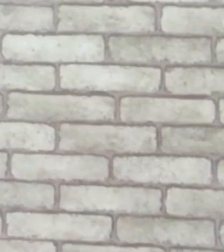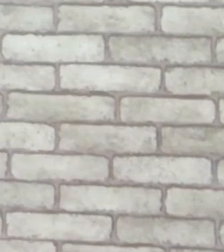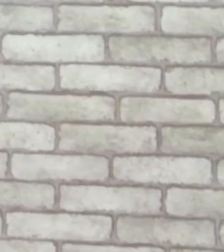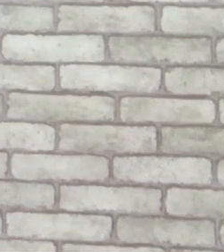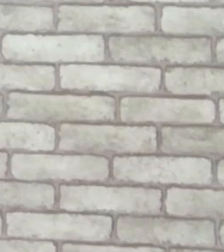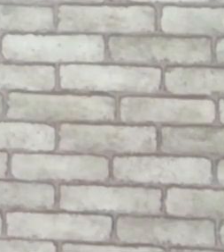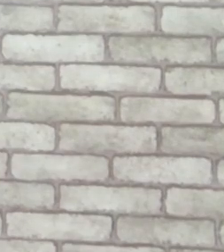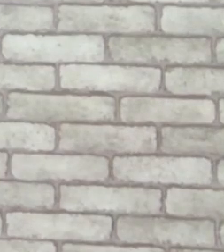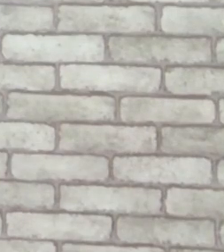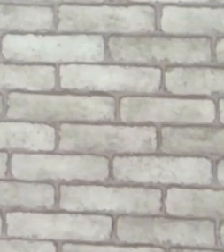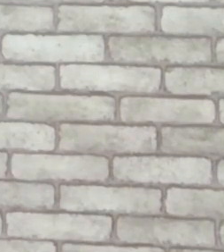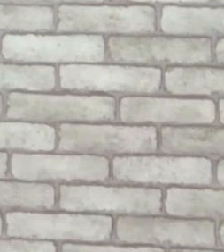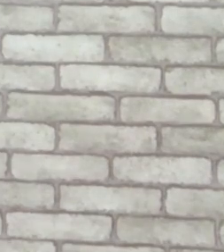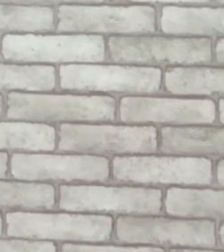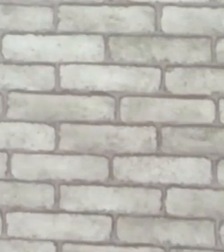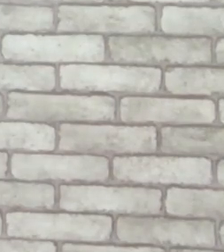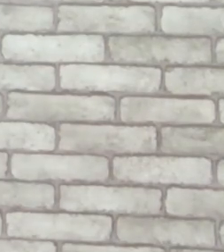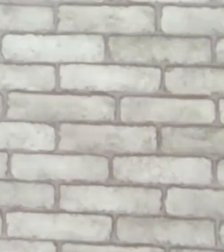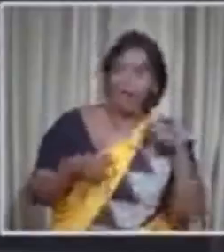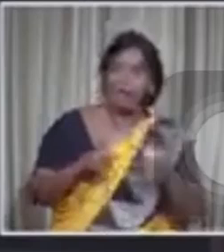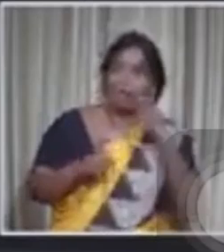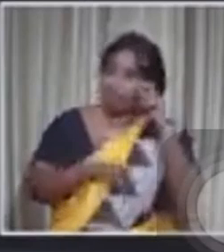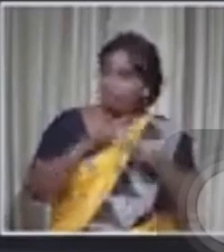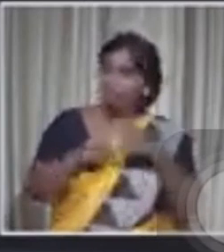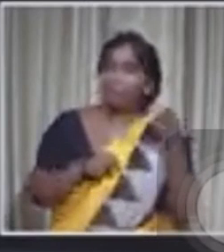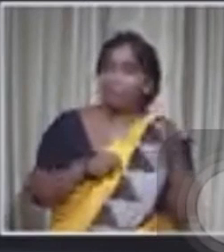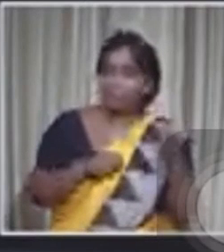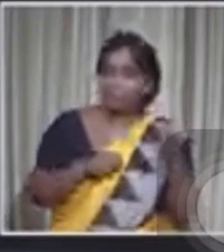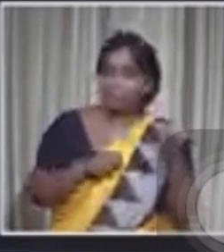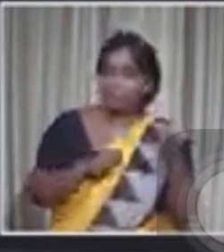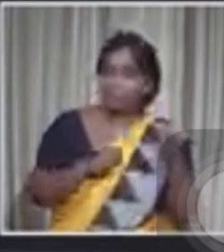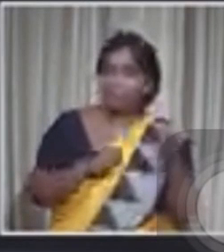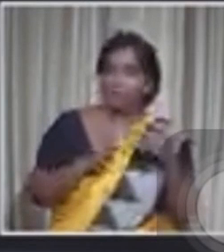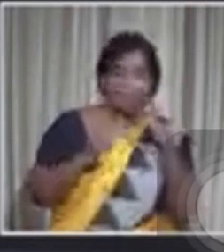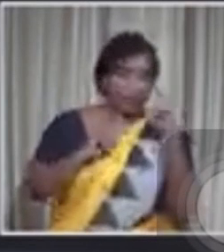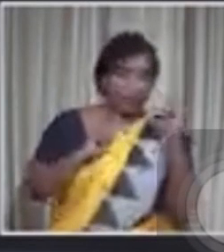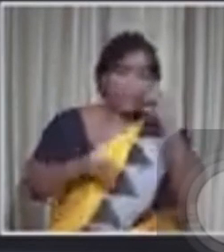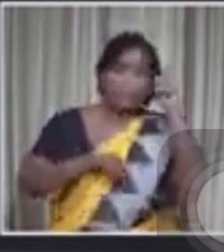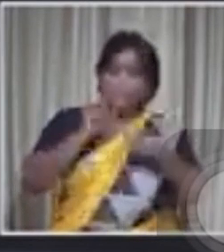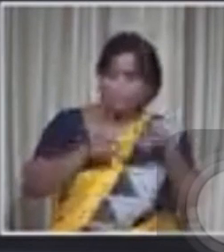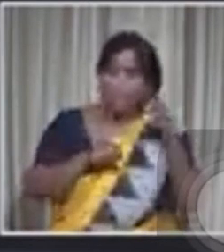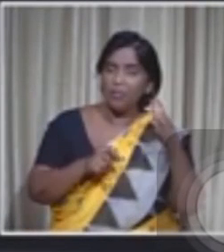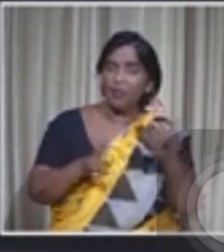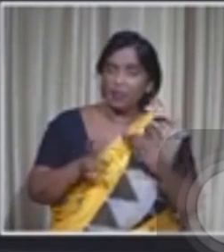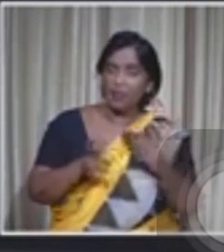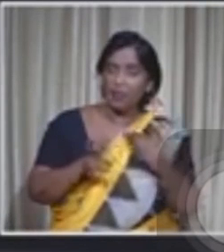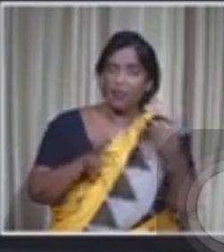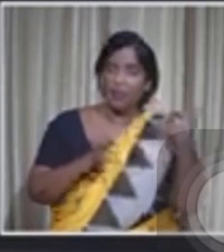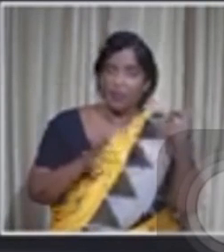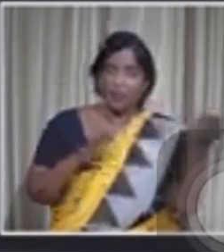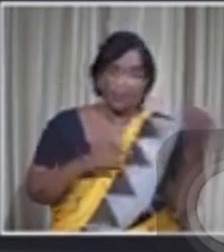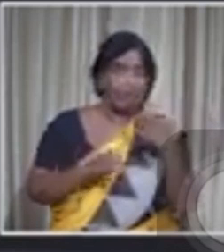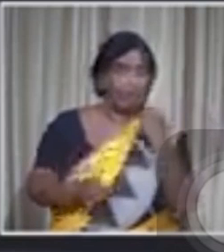வந்து மைண்ட் யுவர் வேர்ட்ஸ் அப்படின்னு தமிழால சொல்லிட்டாரு மலையக மக்களை என்னுடைய தொப்புள் கொடி உறவுகளை இந்த அரசாங்கம் பச்சை